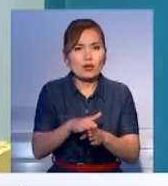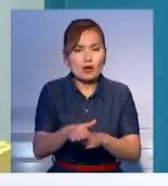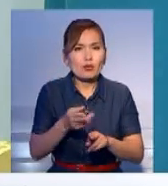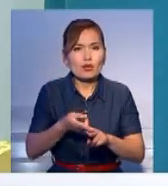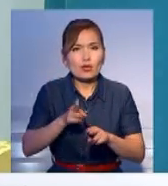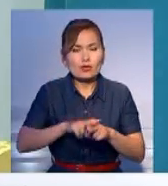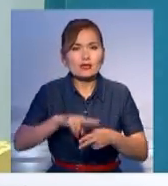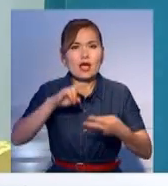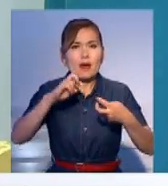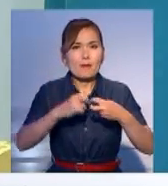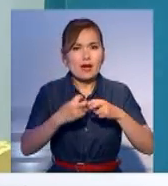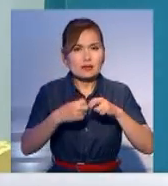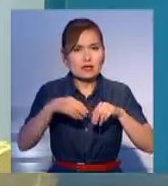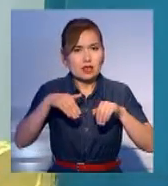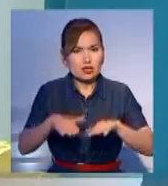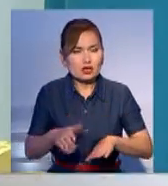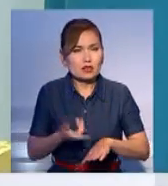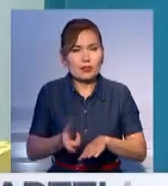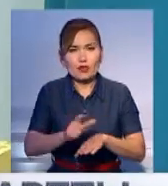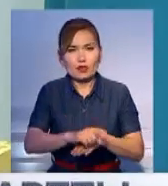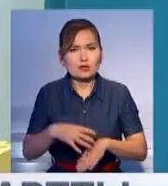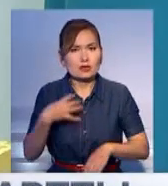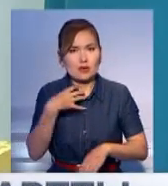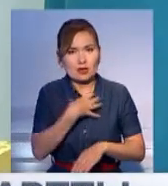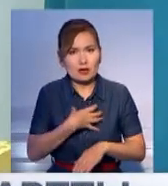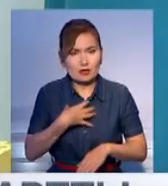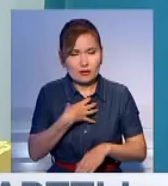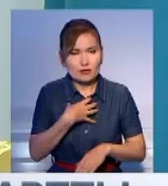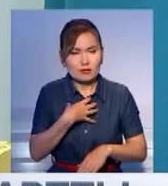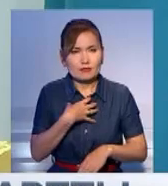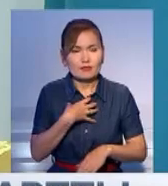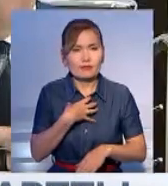мәселесі мені ойландырады.